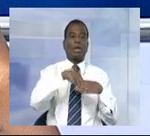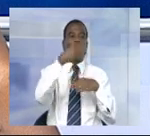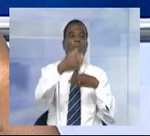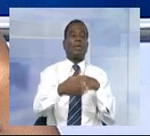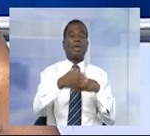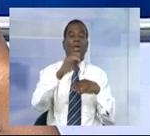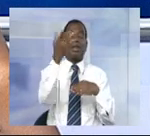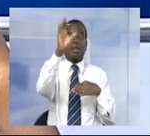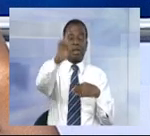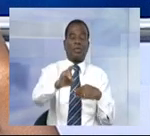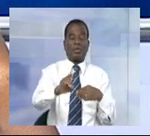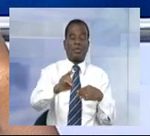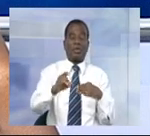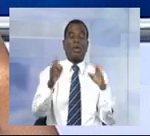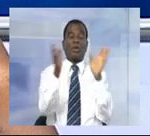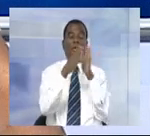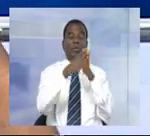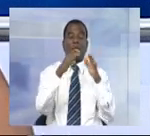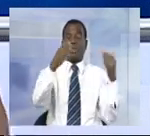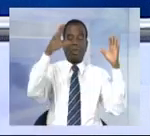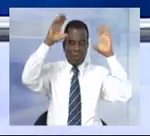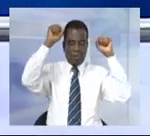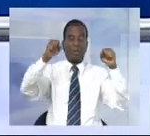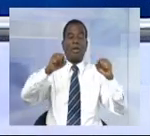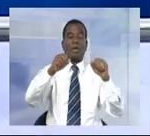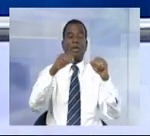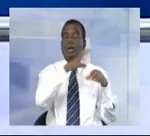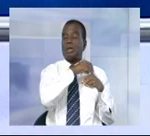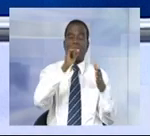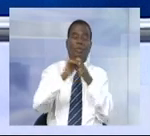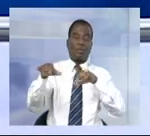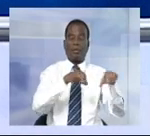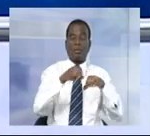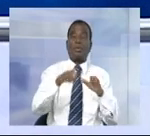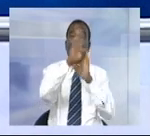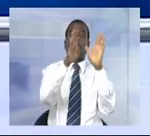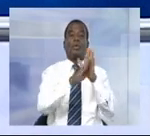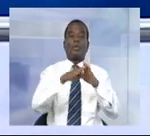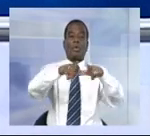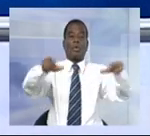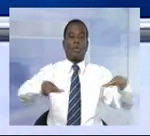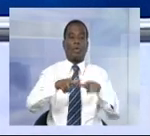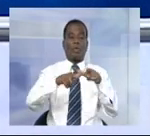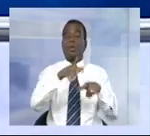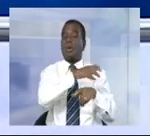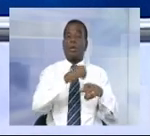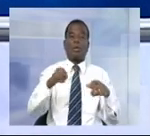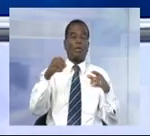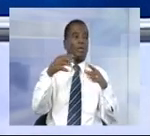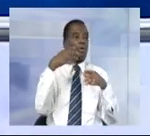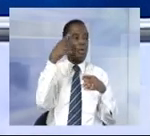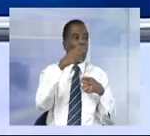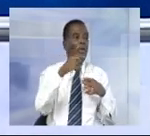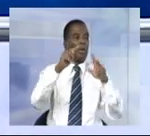session ordinaire de la conférence des chefs d'État et de gouvernement de l'Union. Il s'agit de faire l'état des lieux des chantiers intégrateurs de l'OMOA.